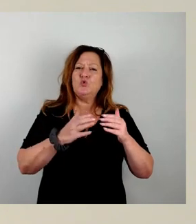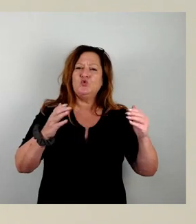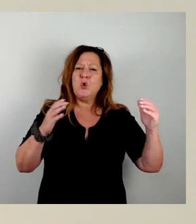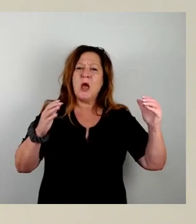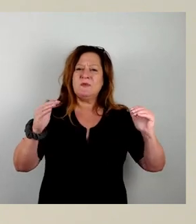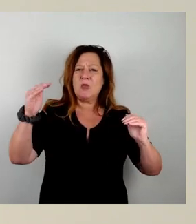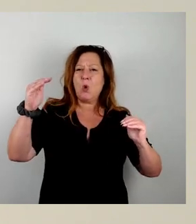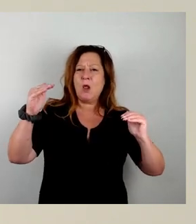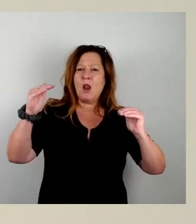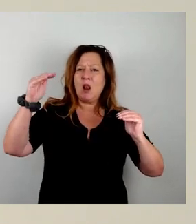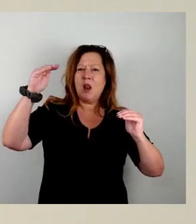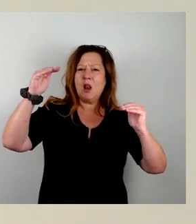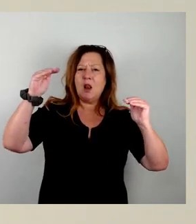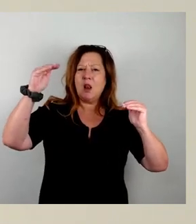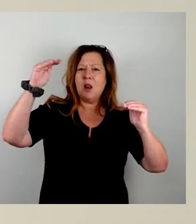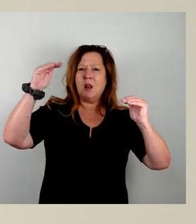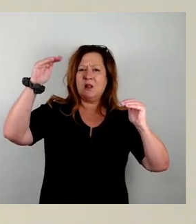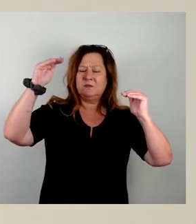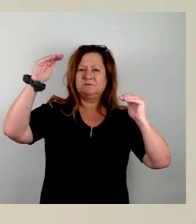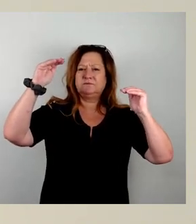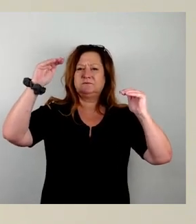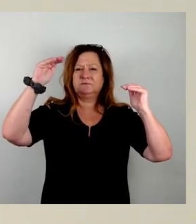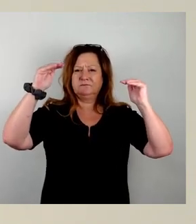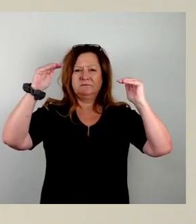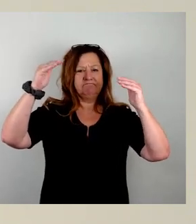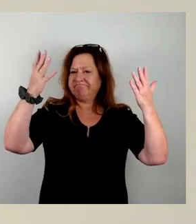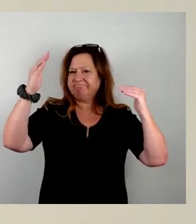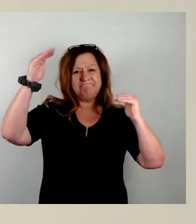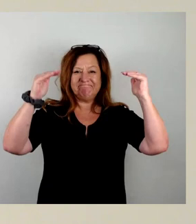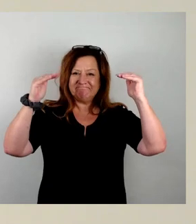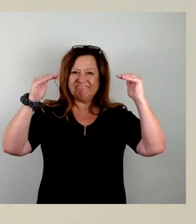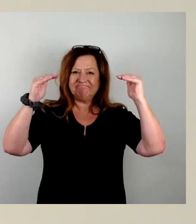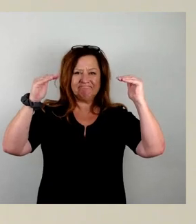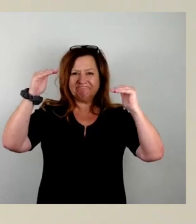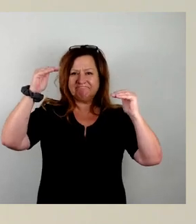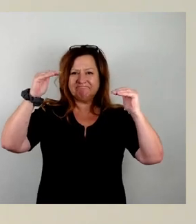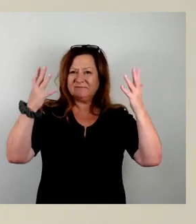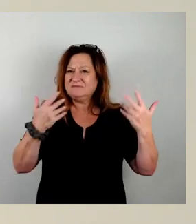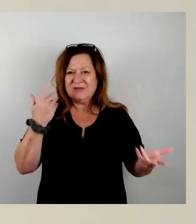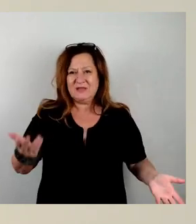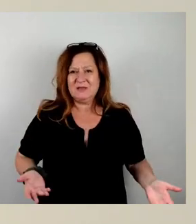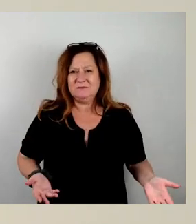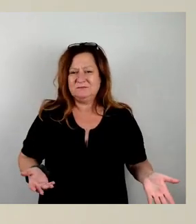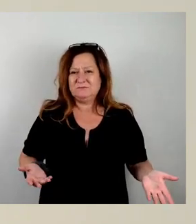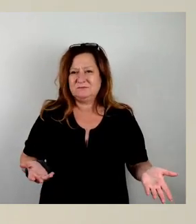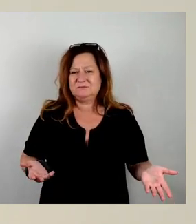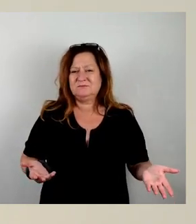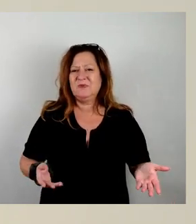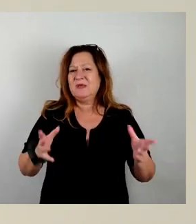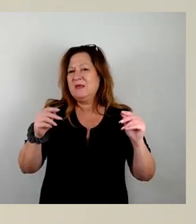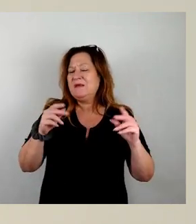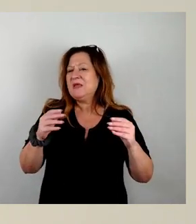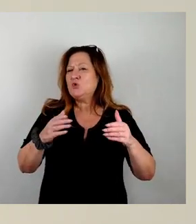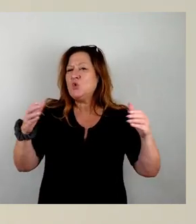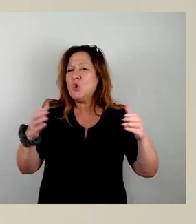der Regionalisierungsmittel, also der Mittel vom Bund für den Nahverkehr, unterstellt sind. Die einzigen, die eine entsprechende Dynamisierung eingebaut haben, sind wir